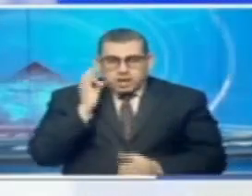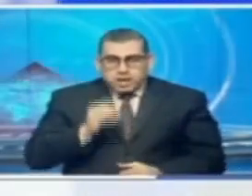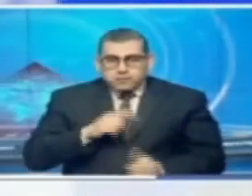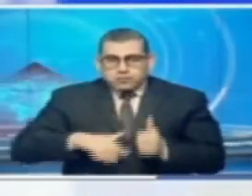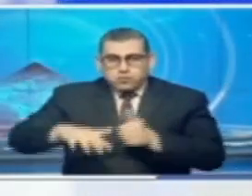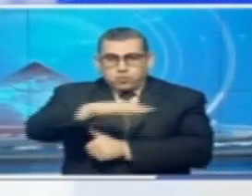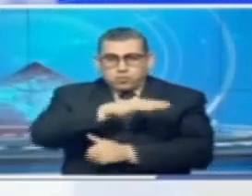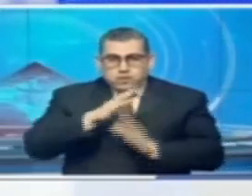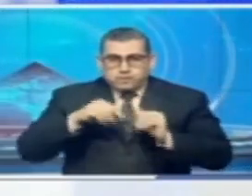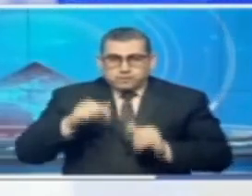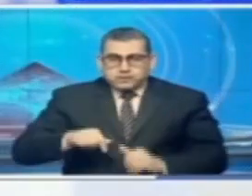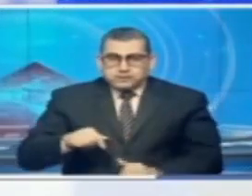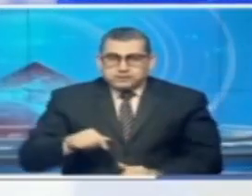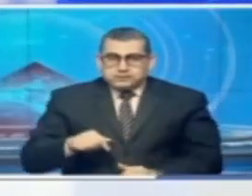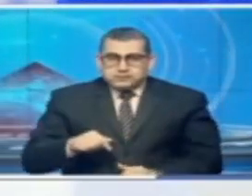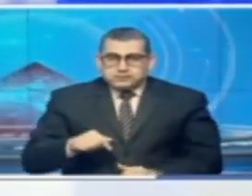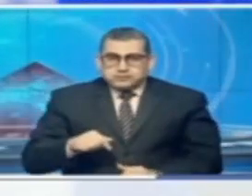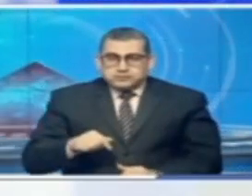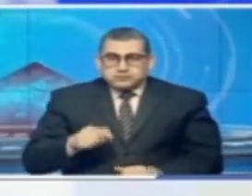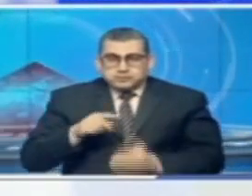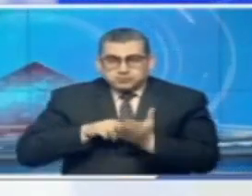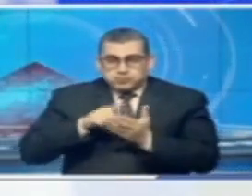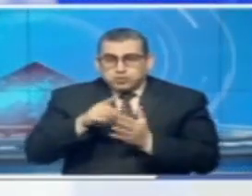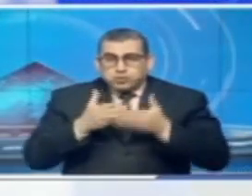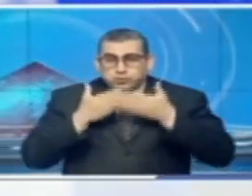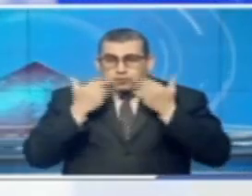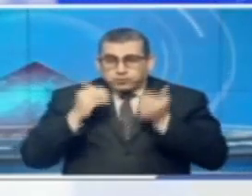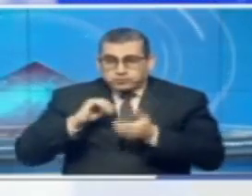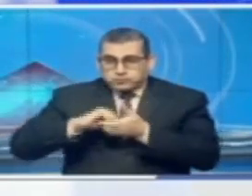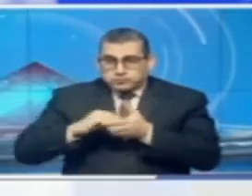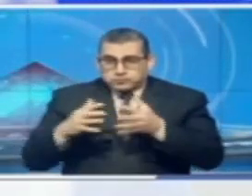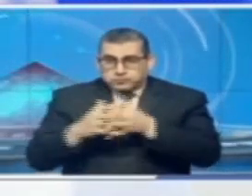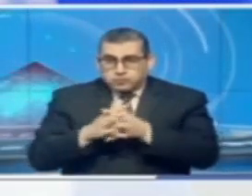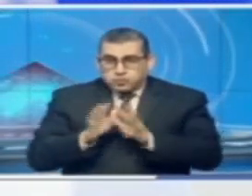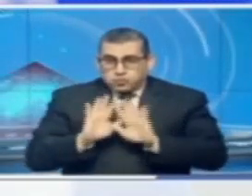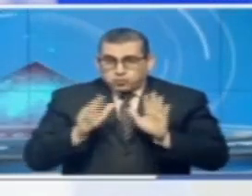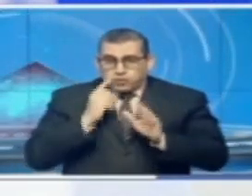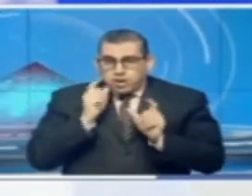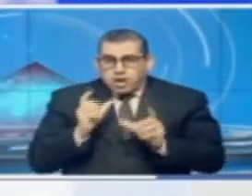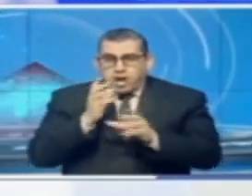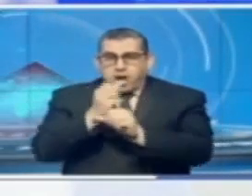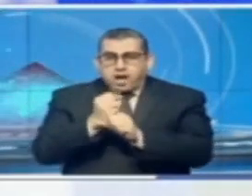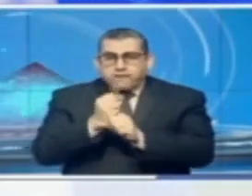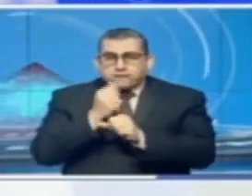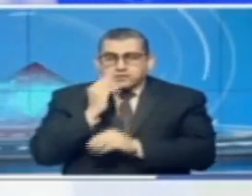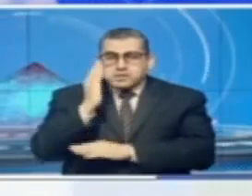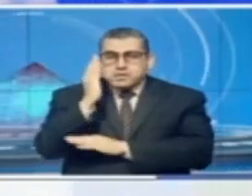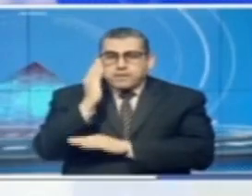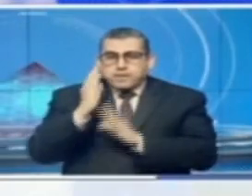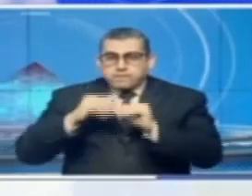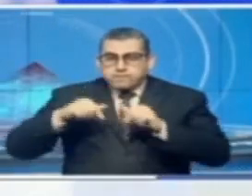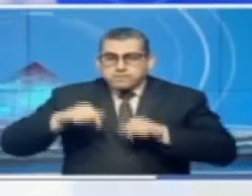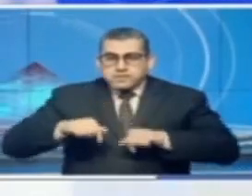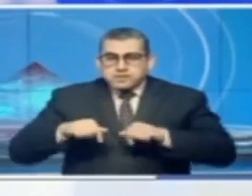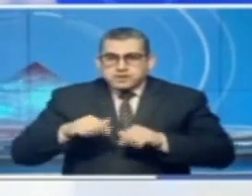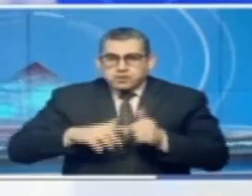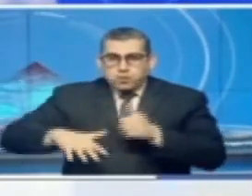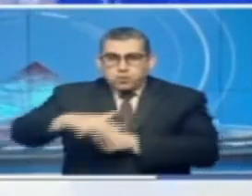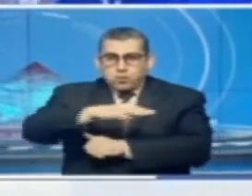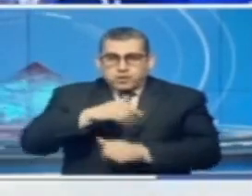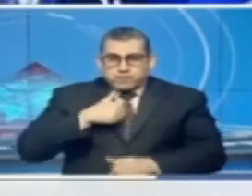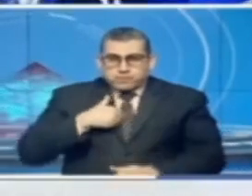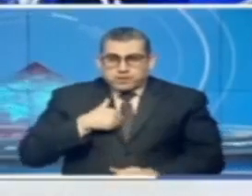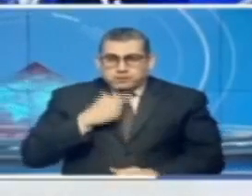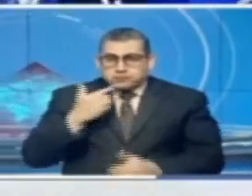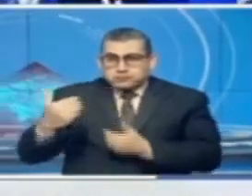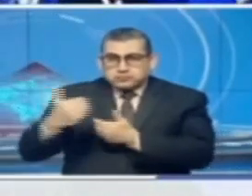الوطني، فبهما دون غيرهما نحافظ على ثوابتنا الوطنية التي لا